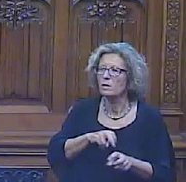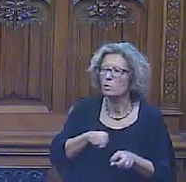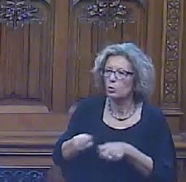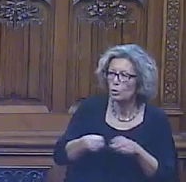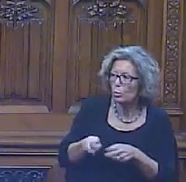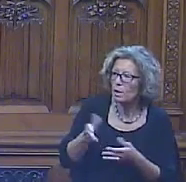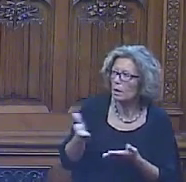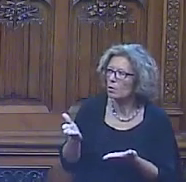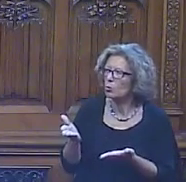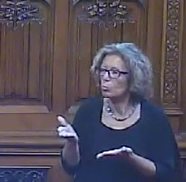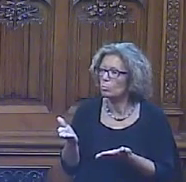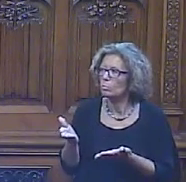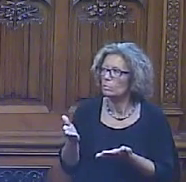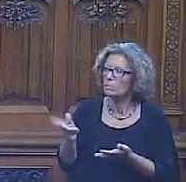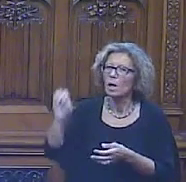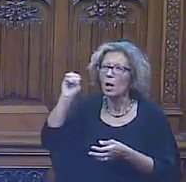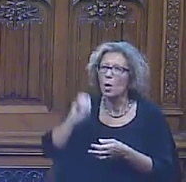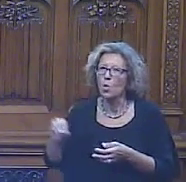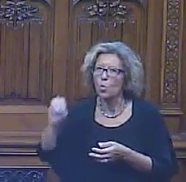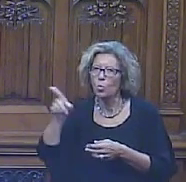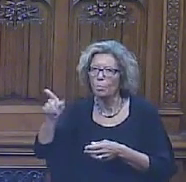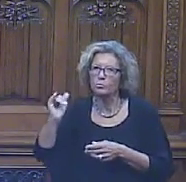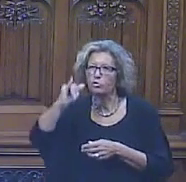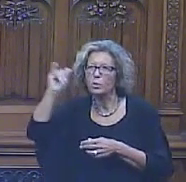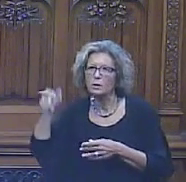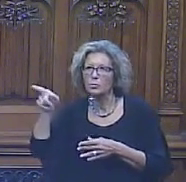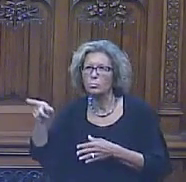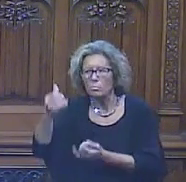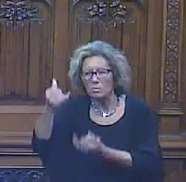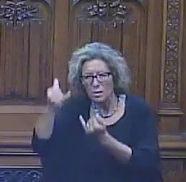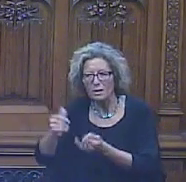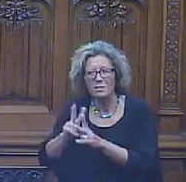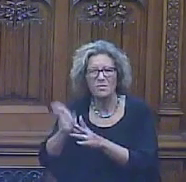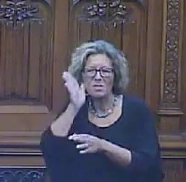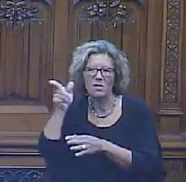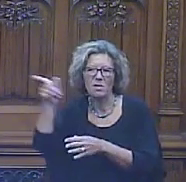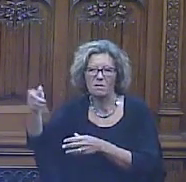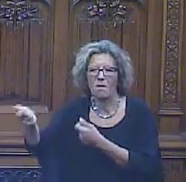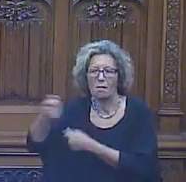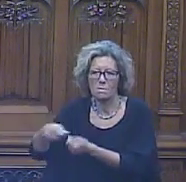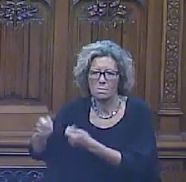Regierungen, die Verantwortlichen der europäischen Institutionen jetzt handeln werden.